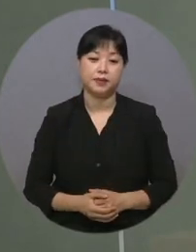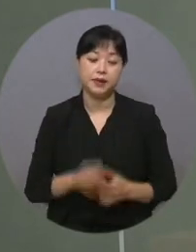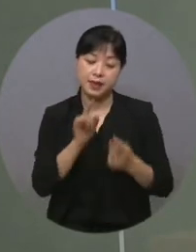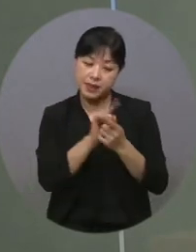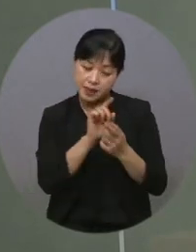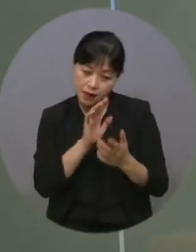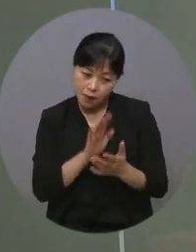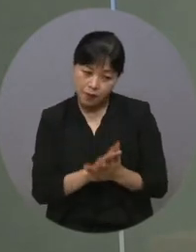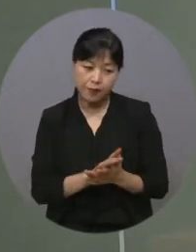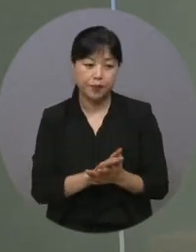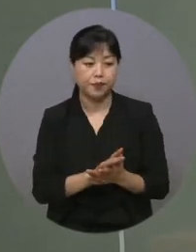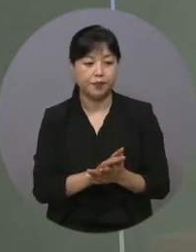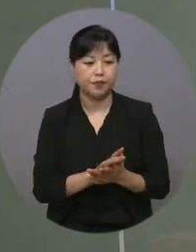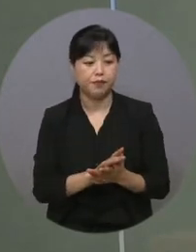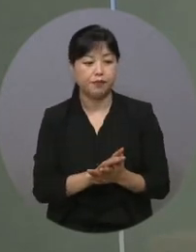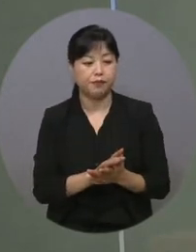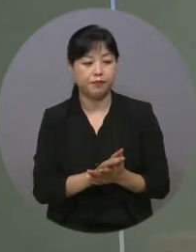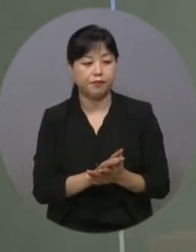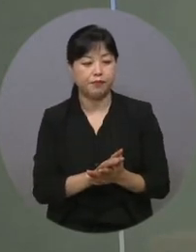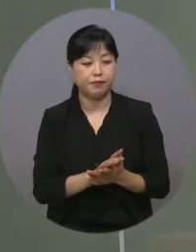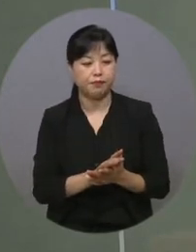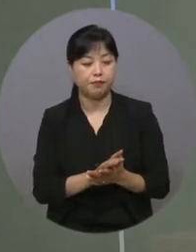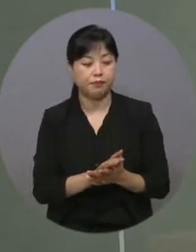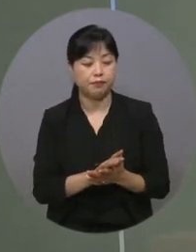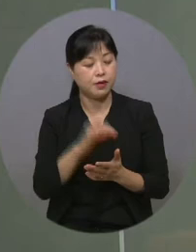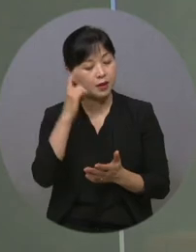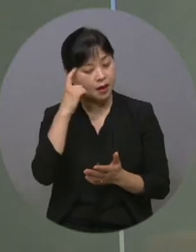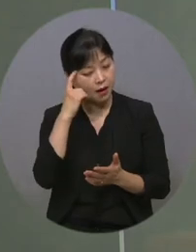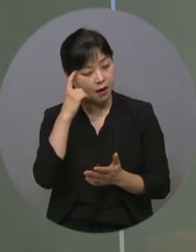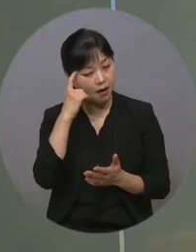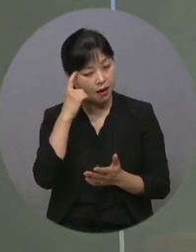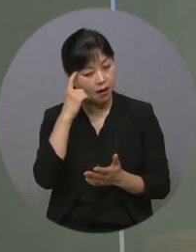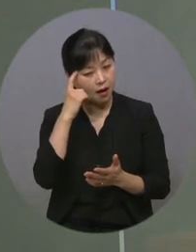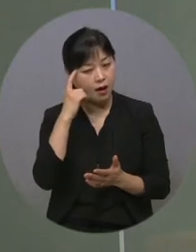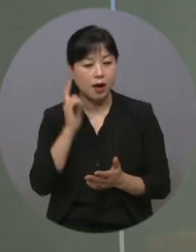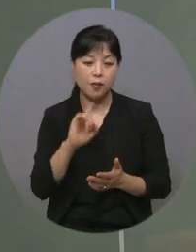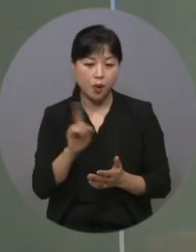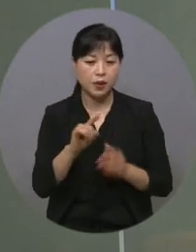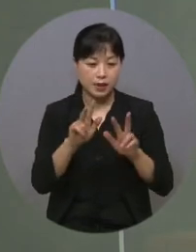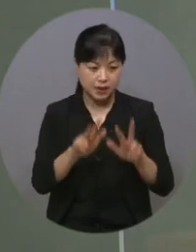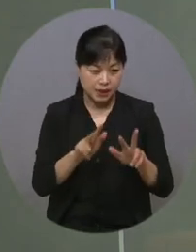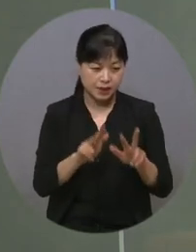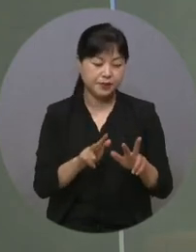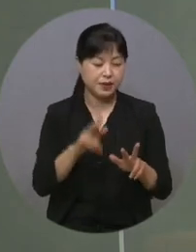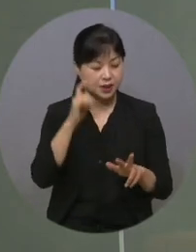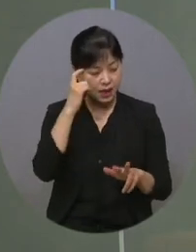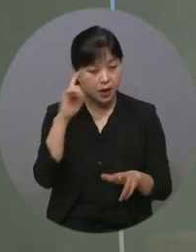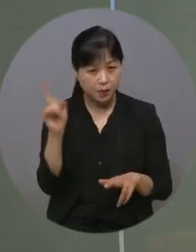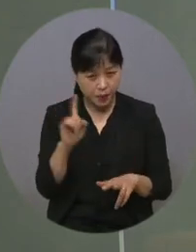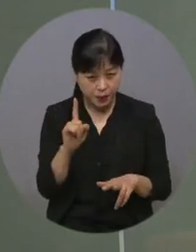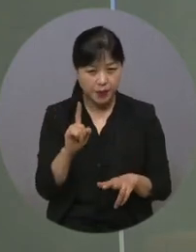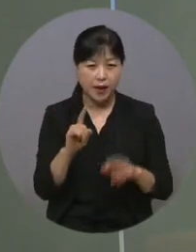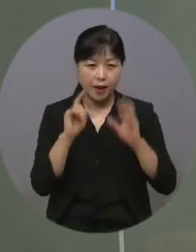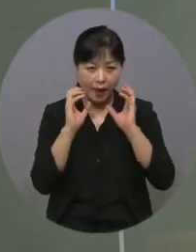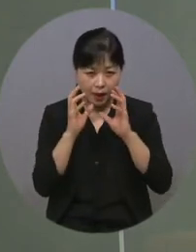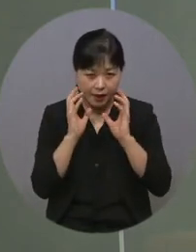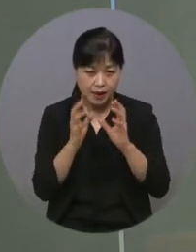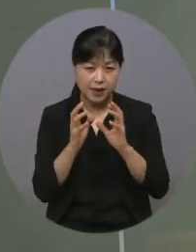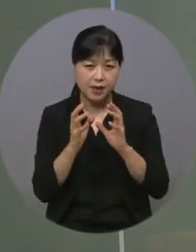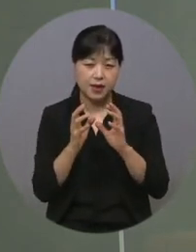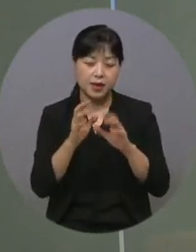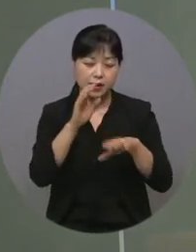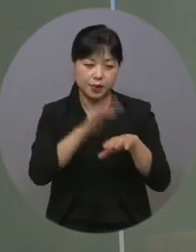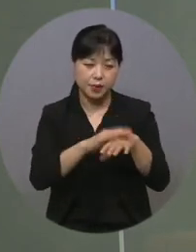직접적으로 생각하셔야 할 것이 유년기에 있는 자녀를 또는 유년기에 있는